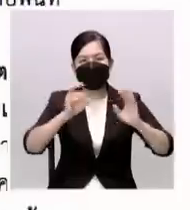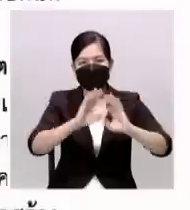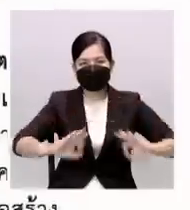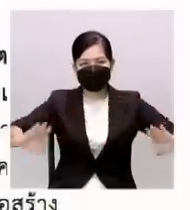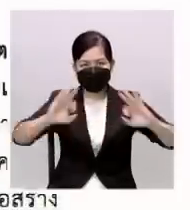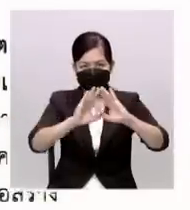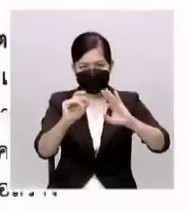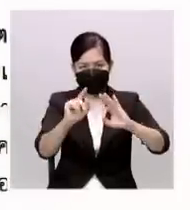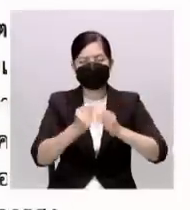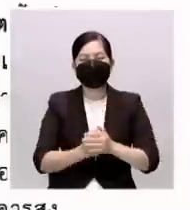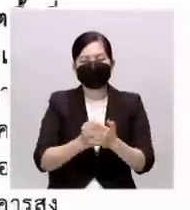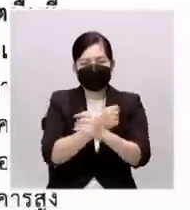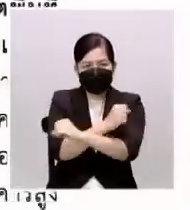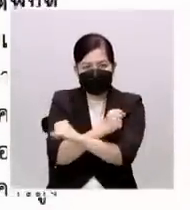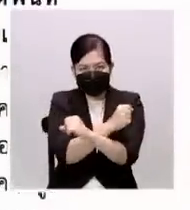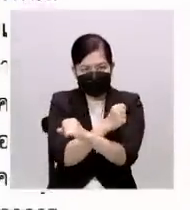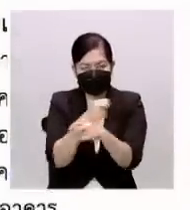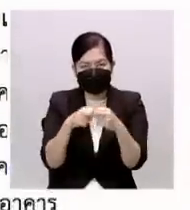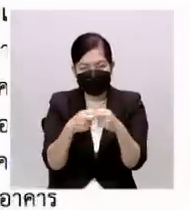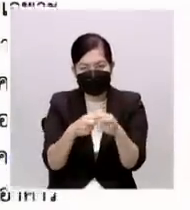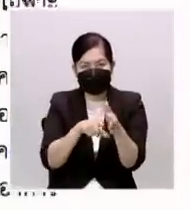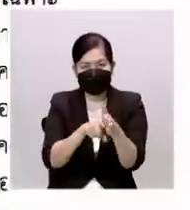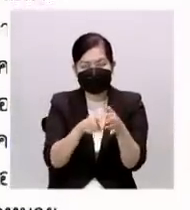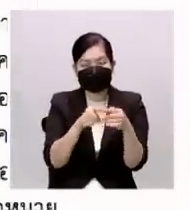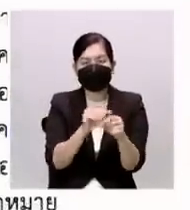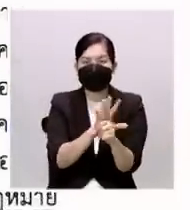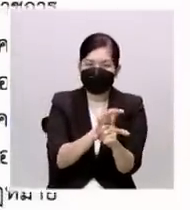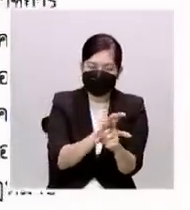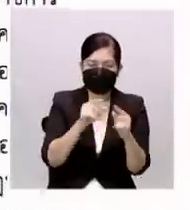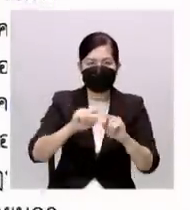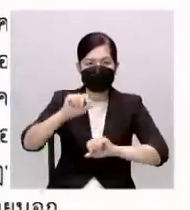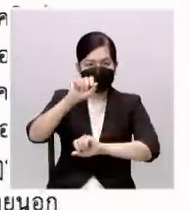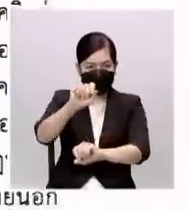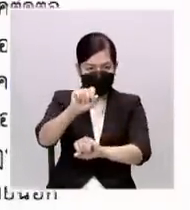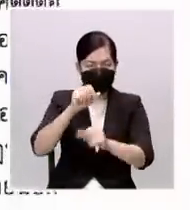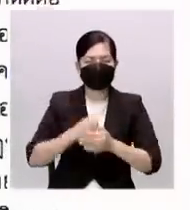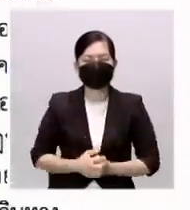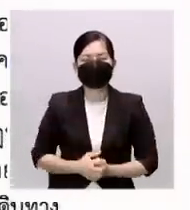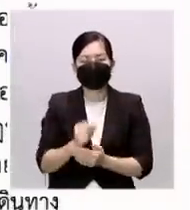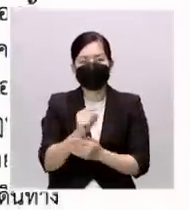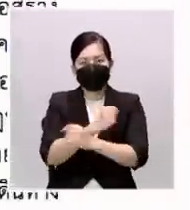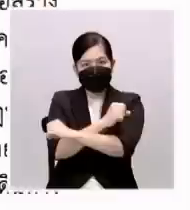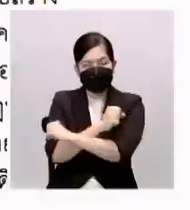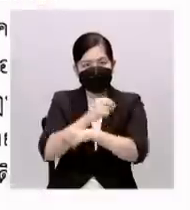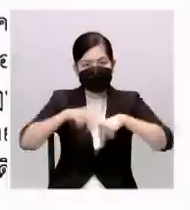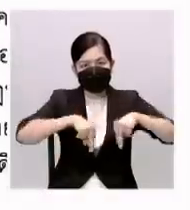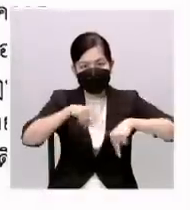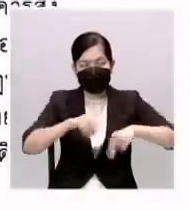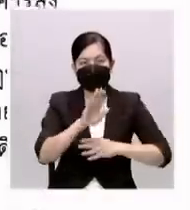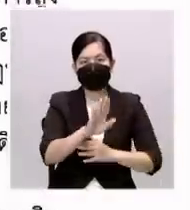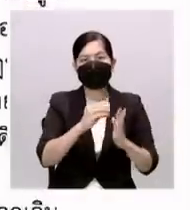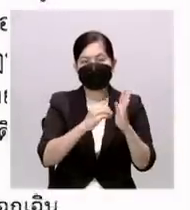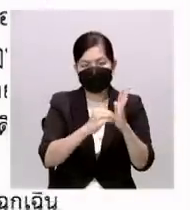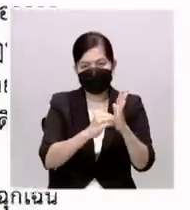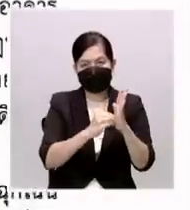การคุมเข้มสถานการณ์โควิด-19การประกาศนี้ก็คือประกาศควบคุมสูงสุดในพื้นที่กรุงเทพม